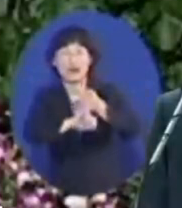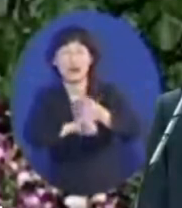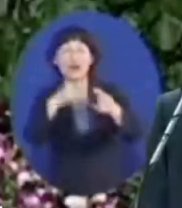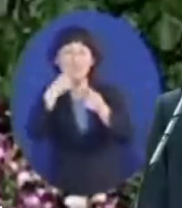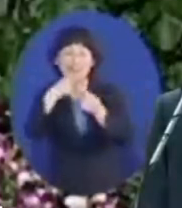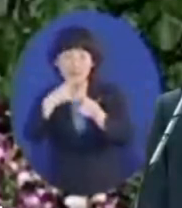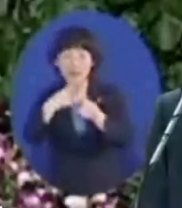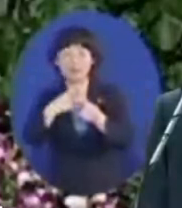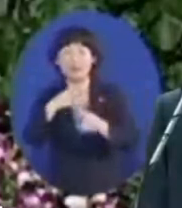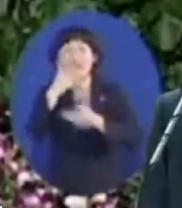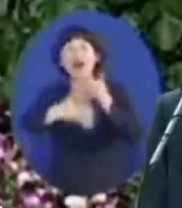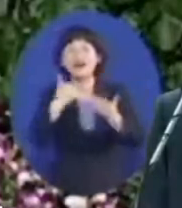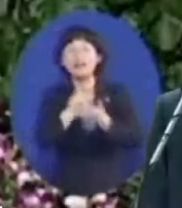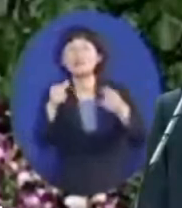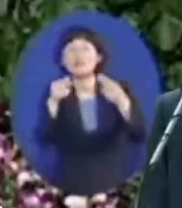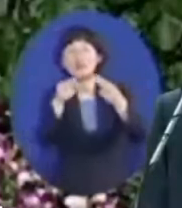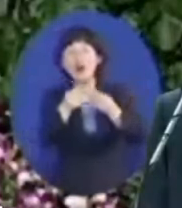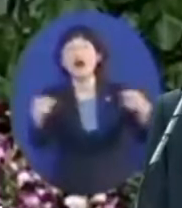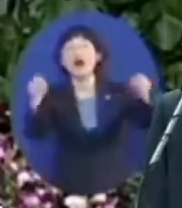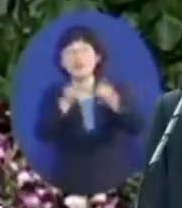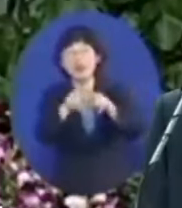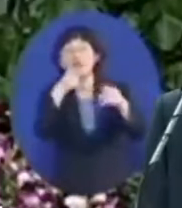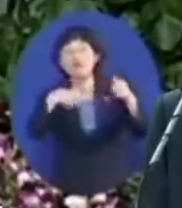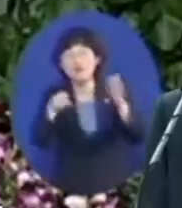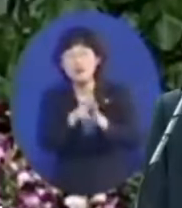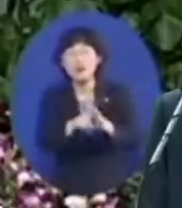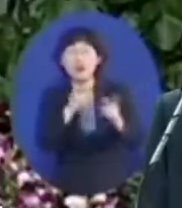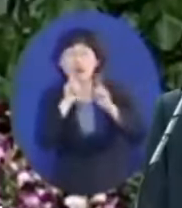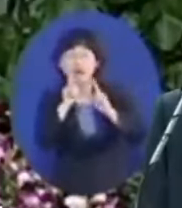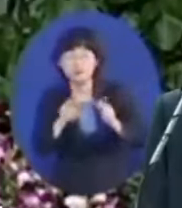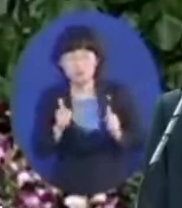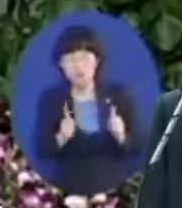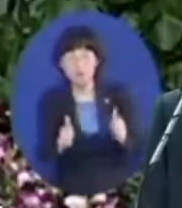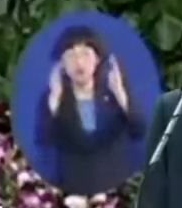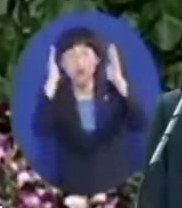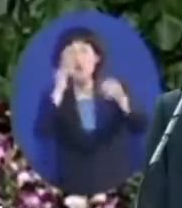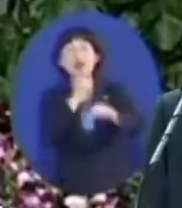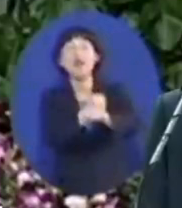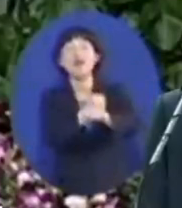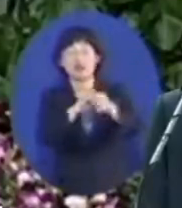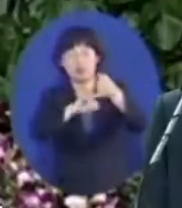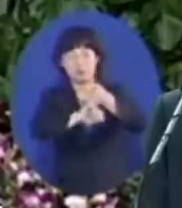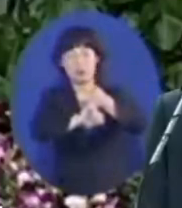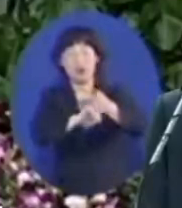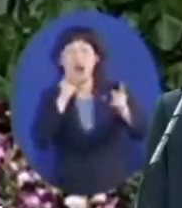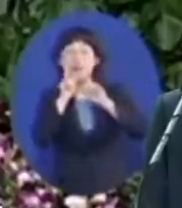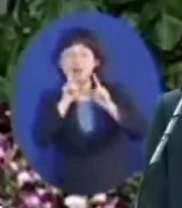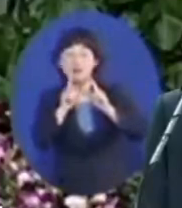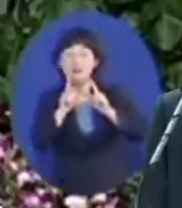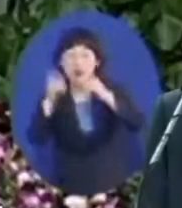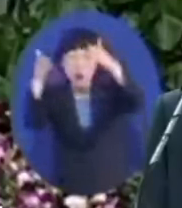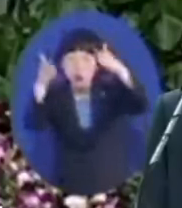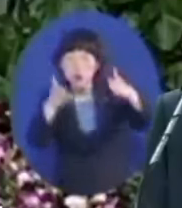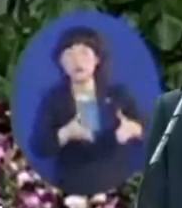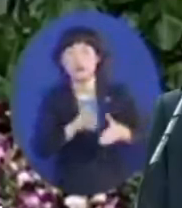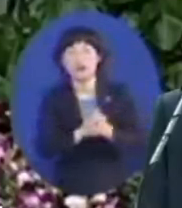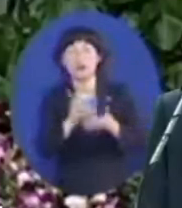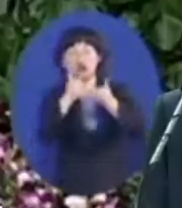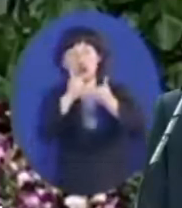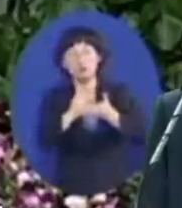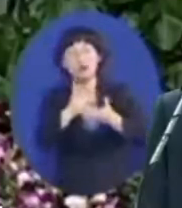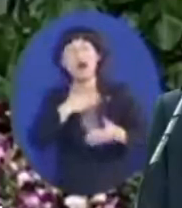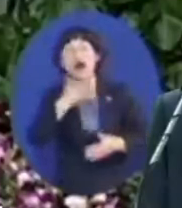셋째, 하나님과 함께하기 위해서는 말씀을 열심히 공부해야 되는 것입니다. 말씀을 통해야 주님을 알게 되는 것입니다.